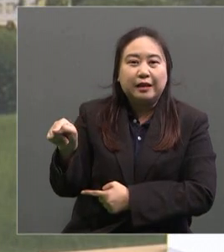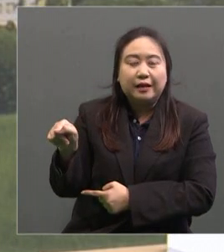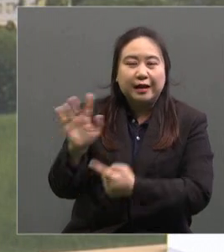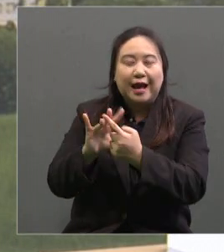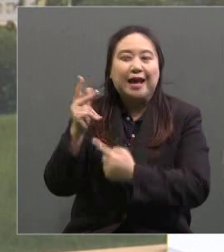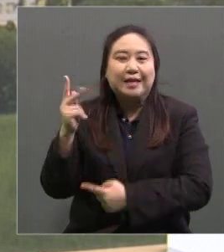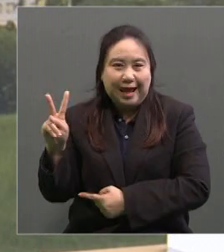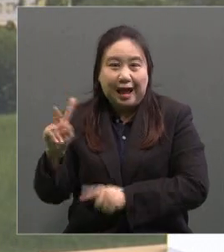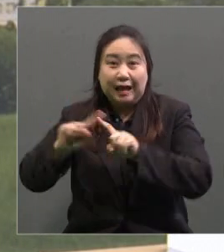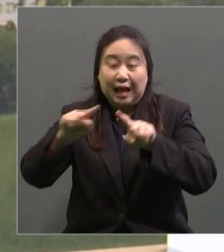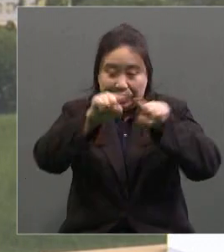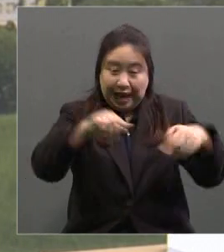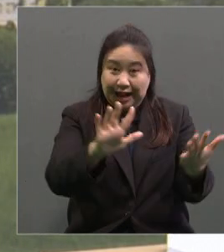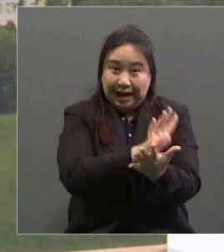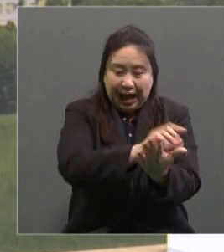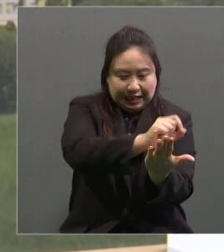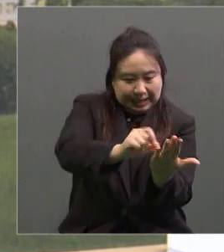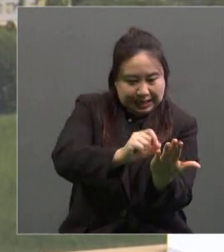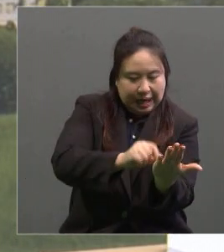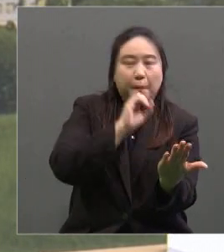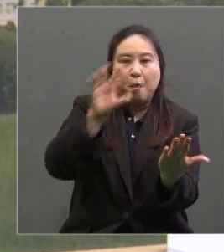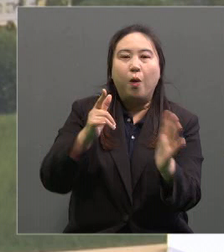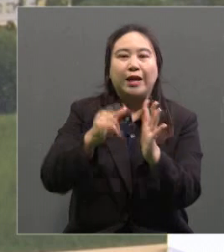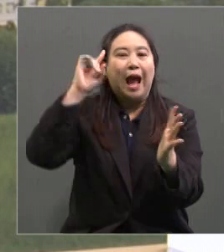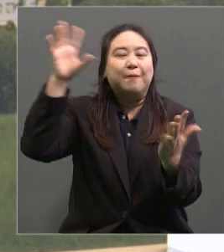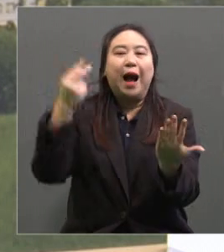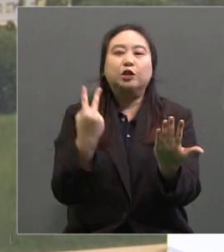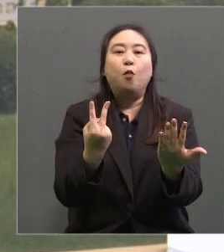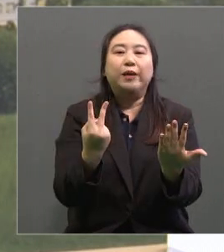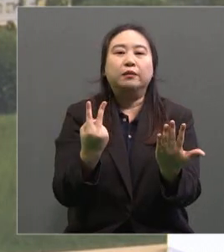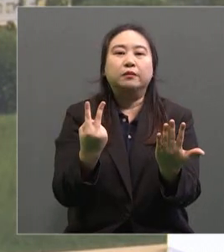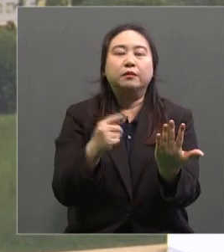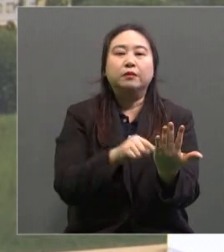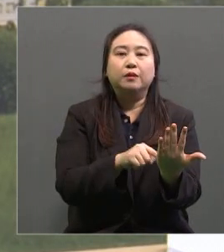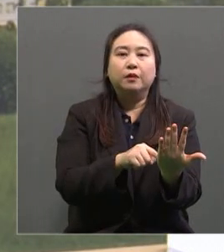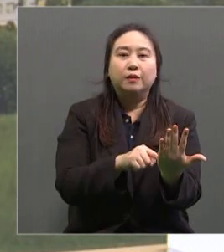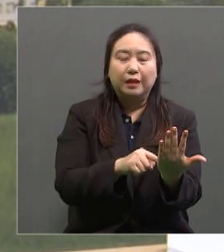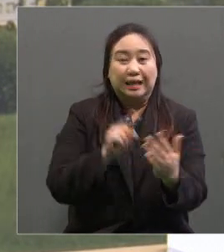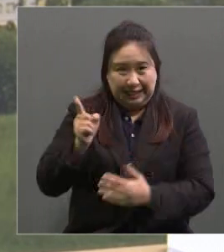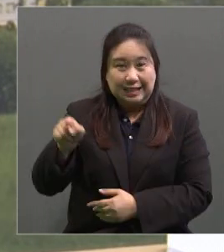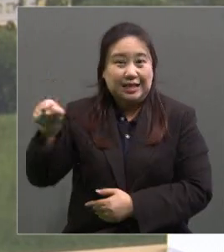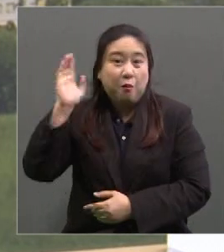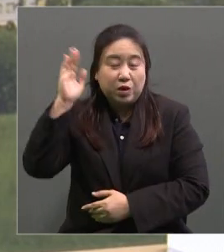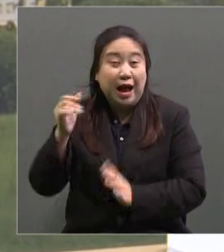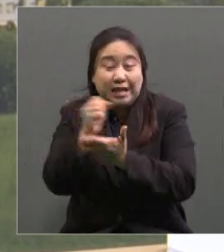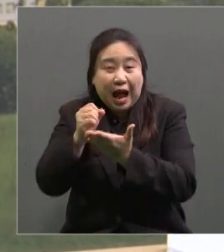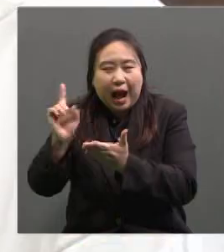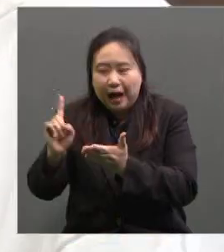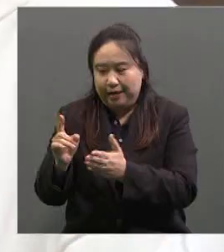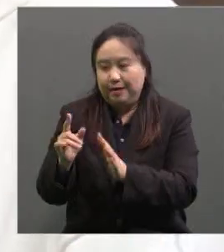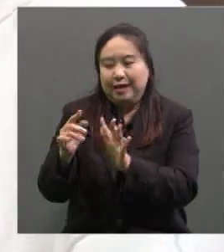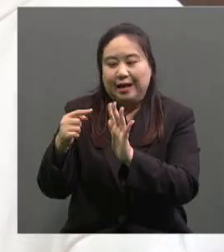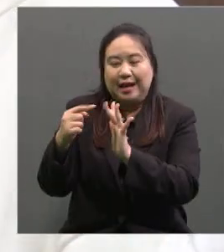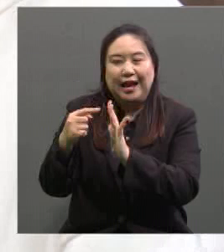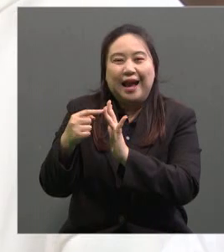หาบอกว่าครอบครองยาบ้า 2เม็ดงงมยเค้าครอบครองเคตามีนใช่มยแต่เขาบอกว่าเนี่ยเออแจ้งเป็นข้อหาครอบครองยา